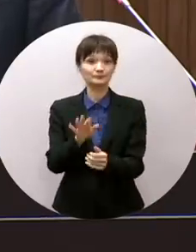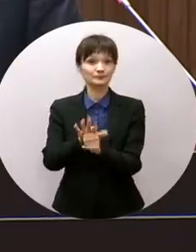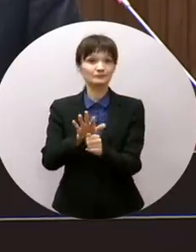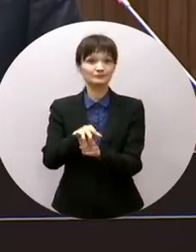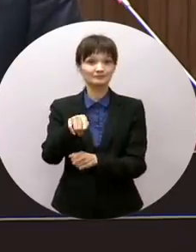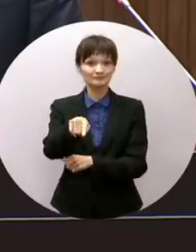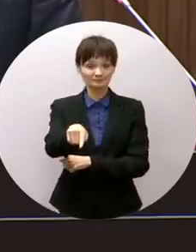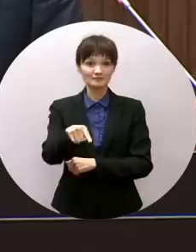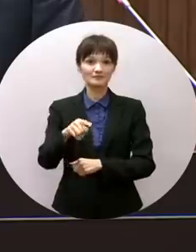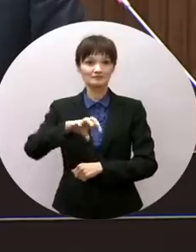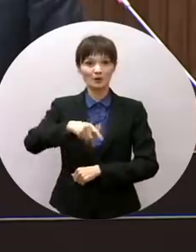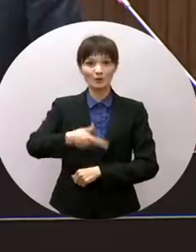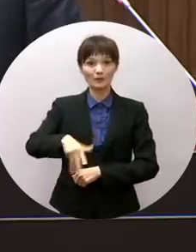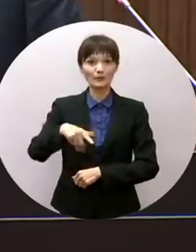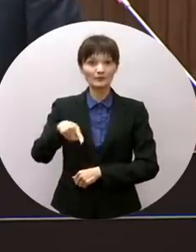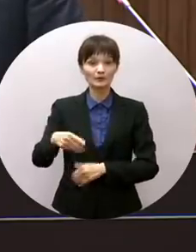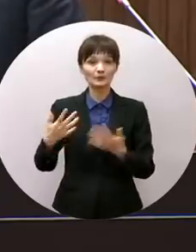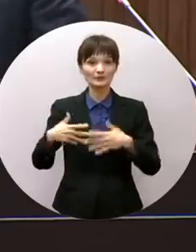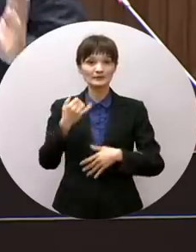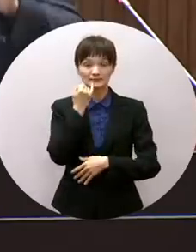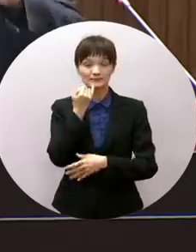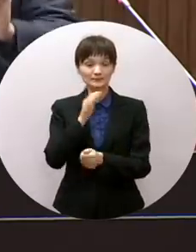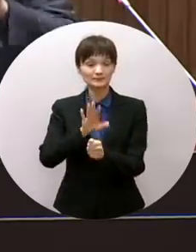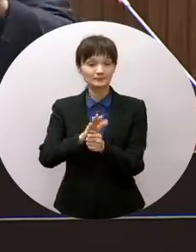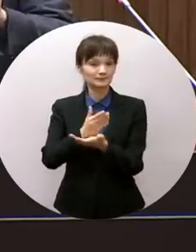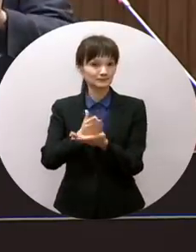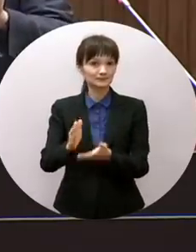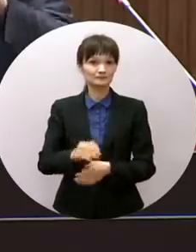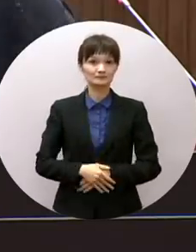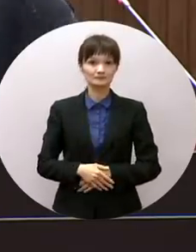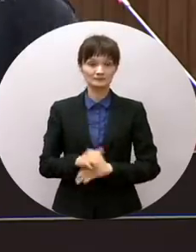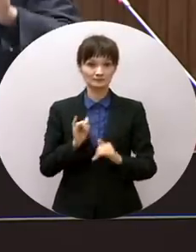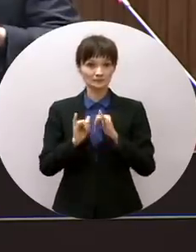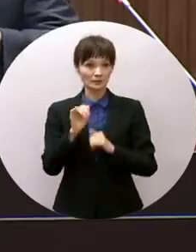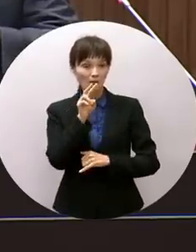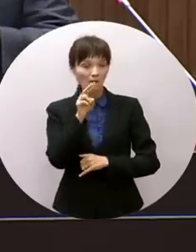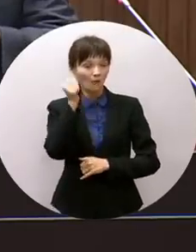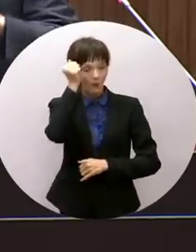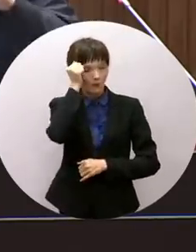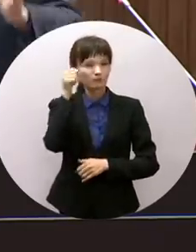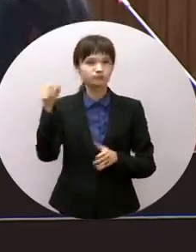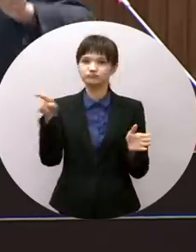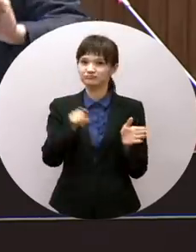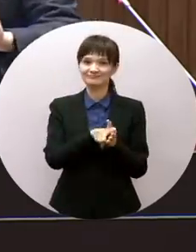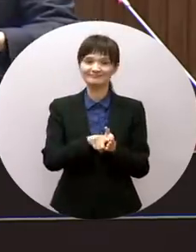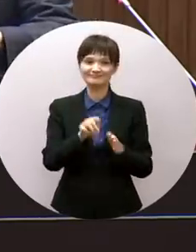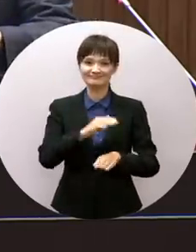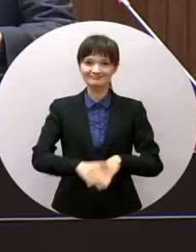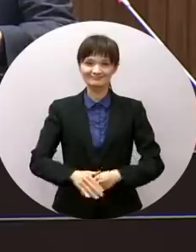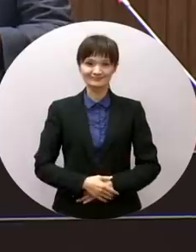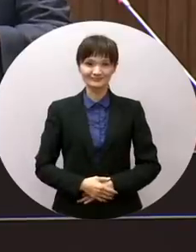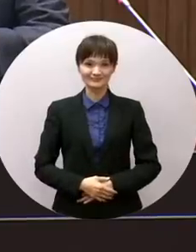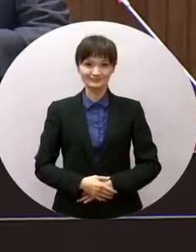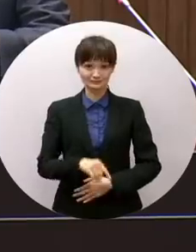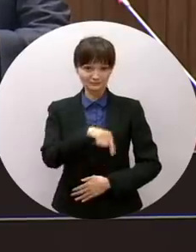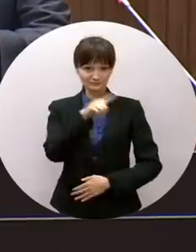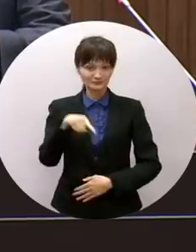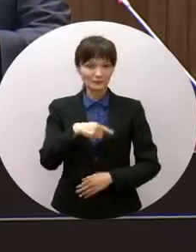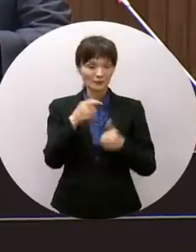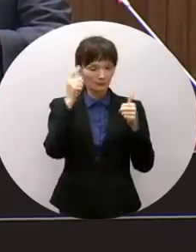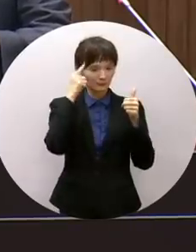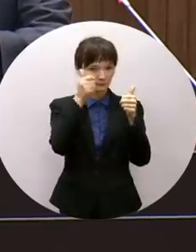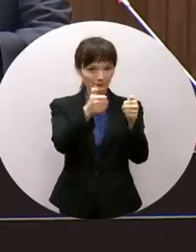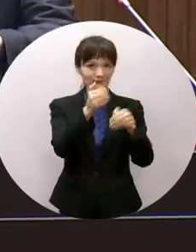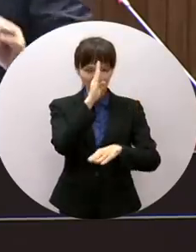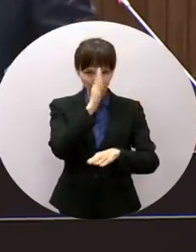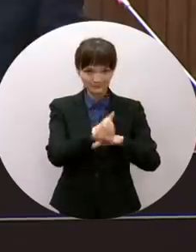刚刚所讲的自来水用水的问题上，好，这个民众一定会永远记得。你如果帮了大家的话，大家也会都感谢